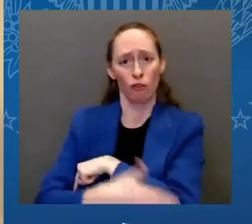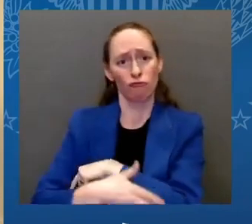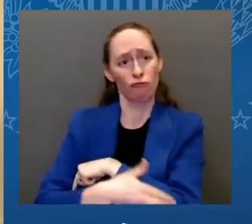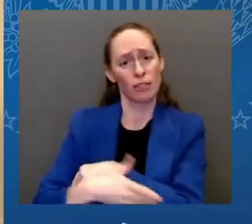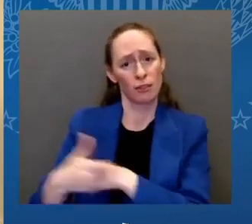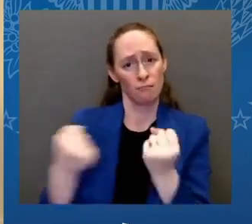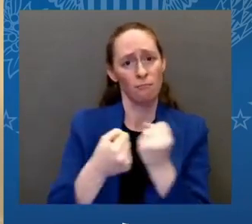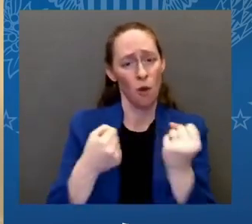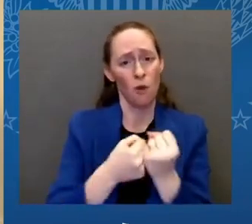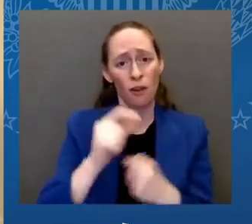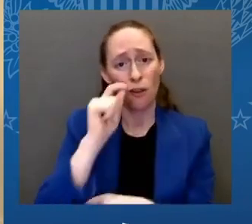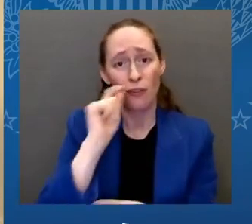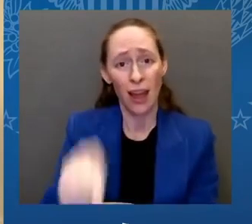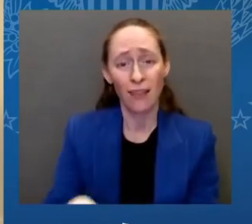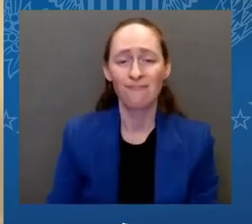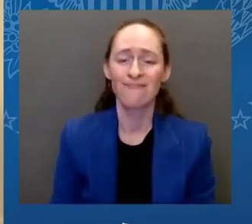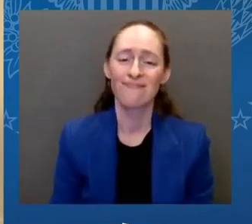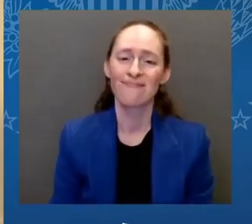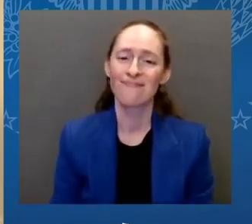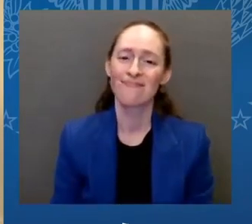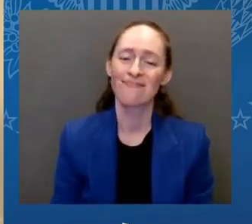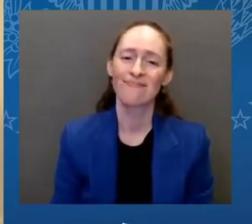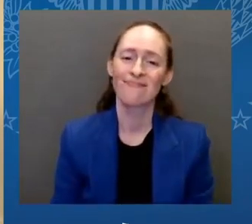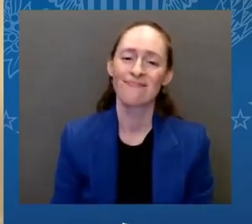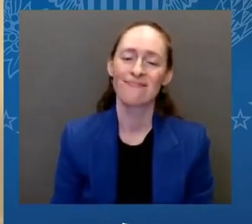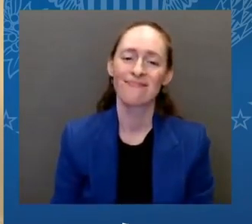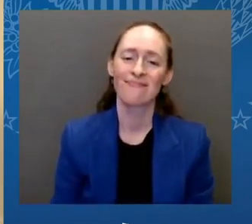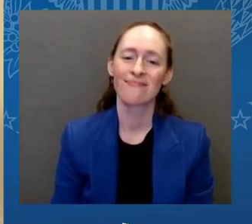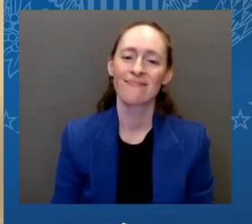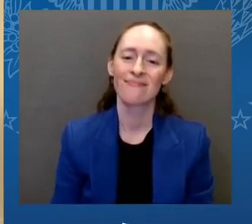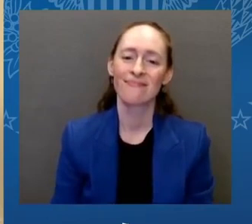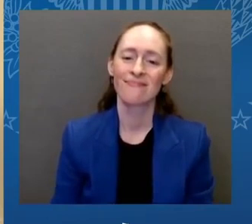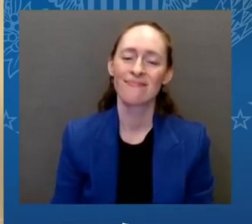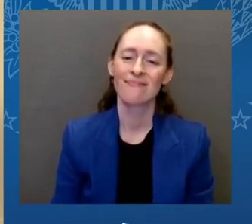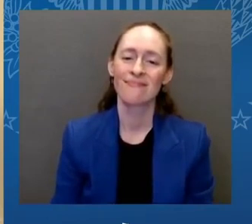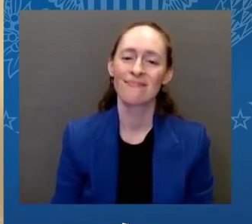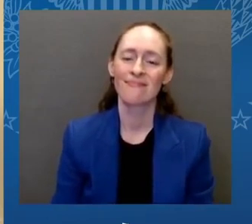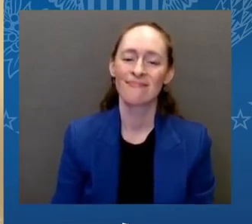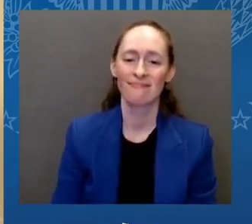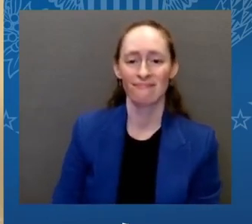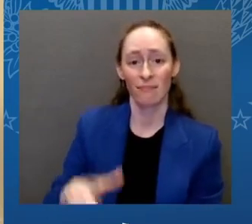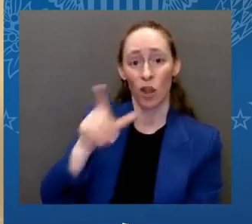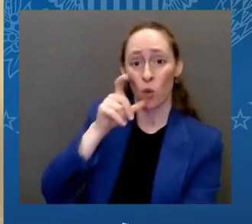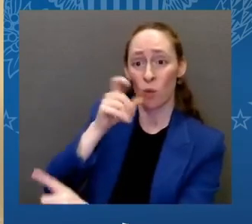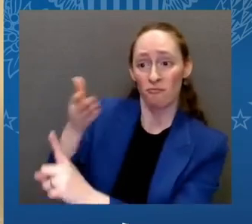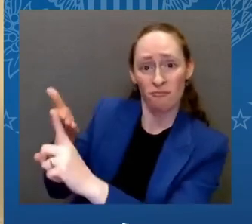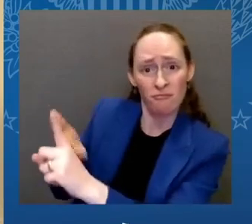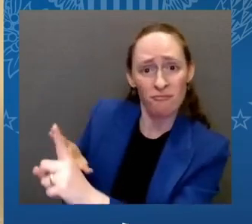дуже цілеспрямовані, мудрі кроки, які об'єднують світову спільноту, зокрема